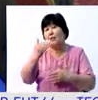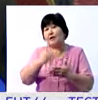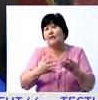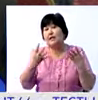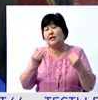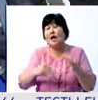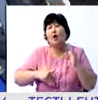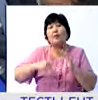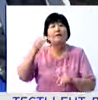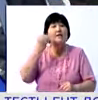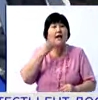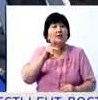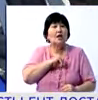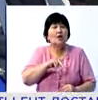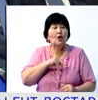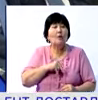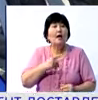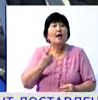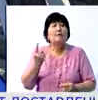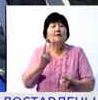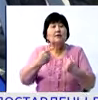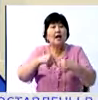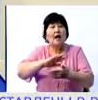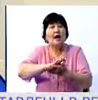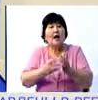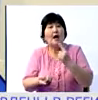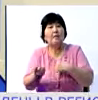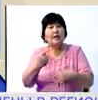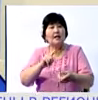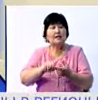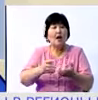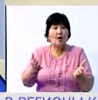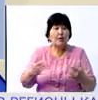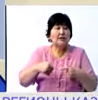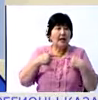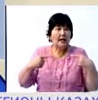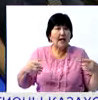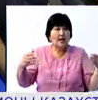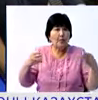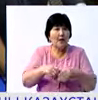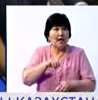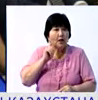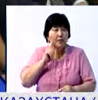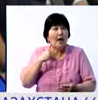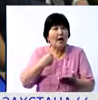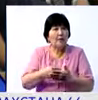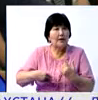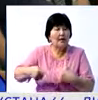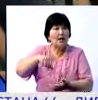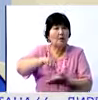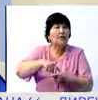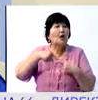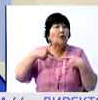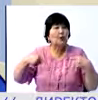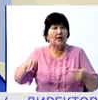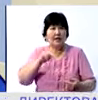дня повышение качества работы первичек, налаживание обратной связи, привлечение в ряды партии молодежи, бизнеса, представителей других